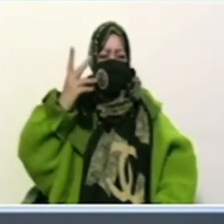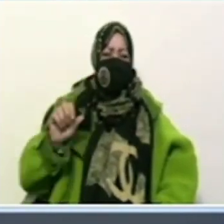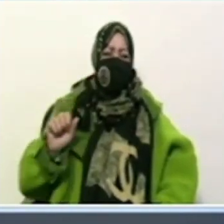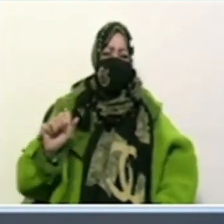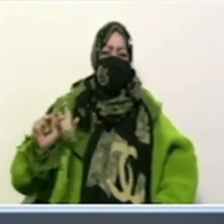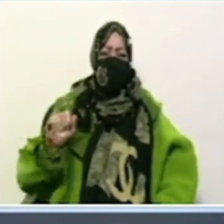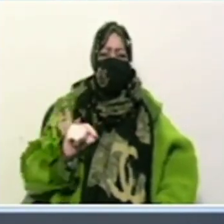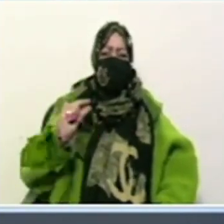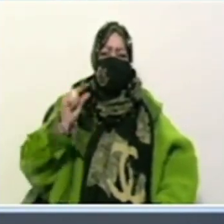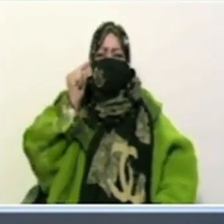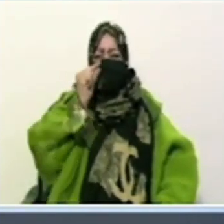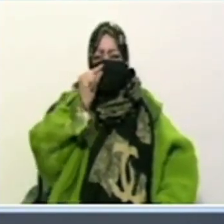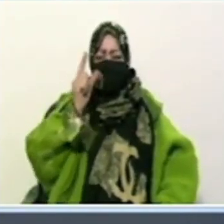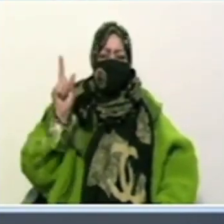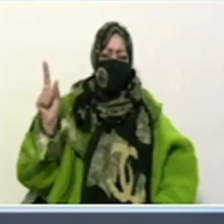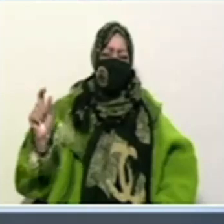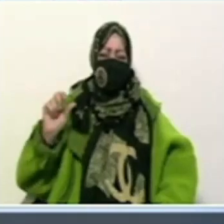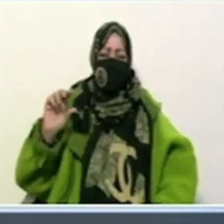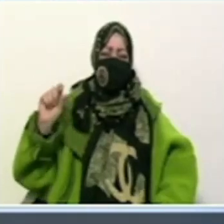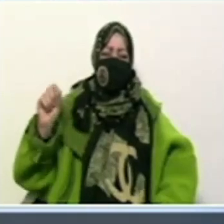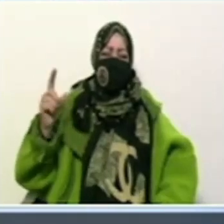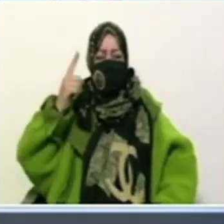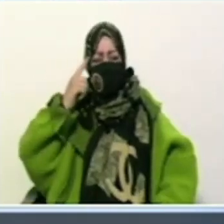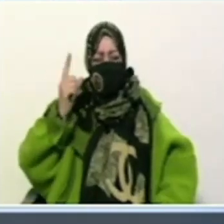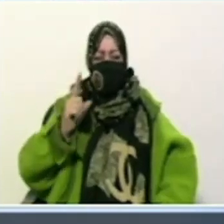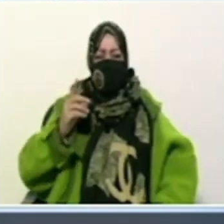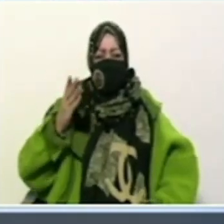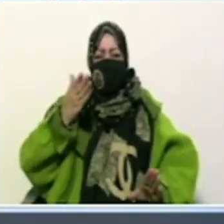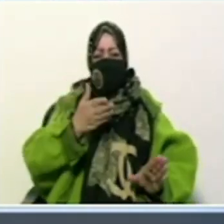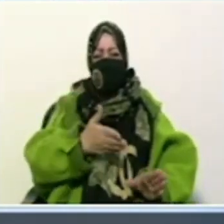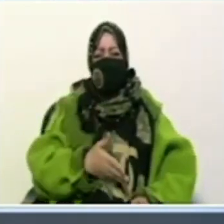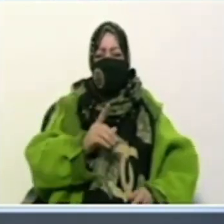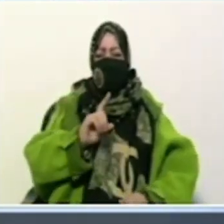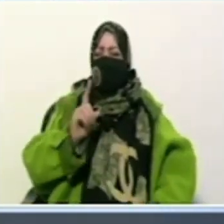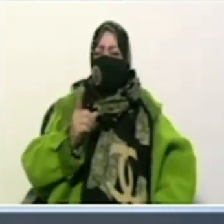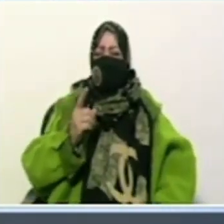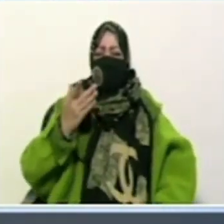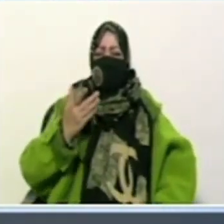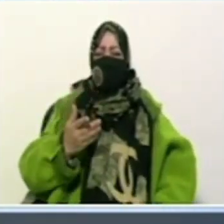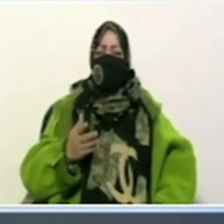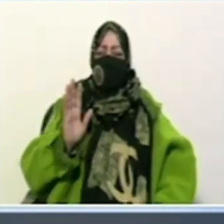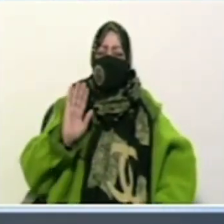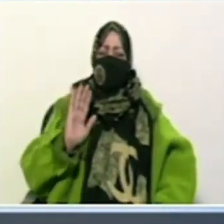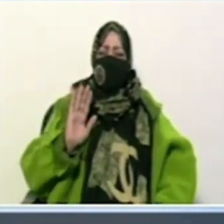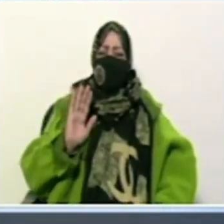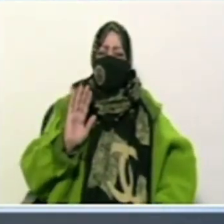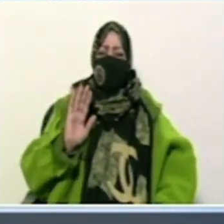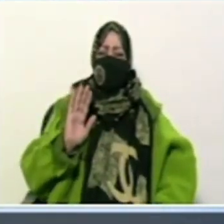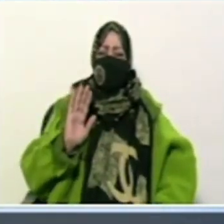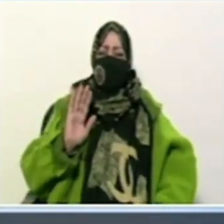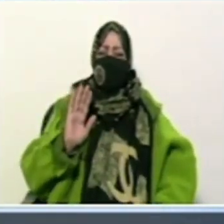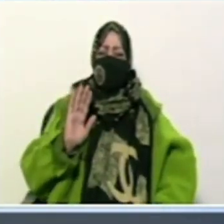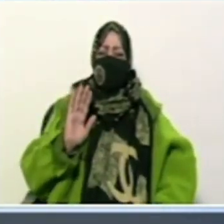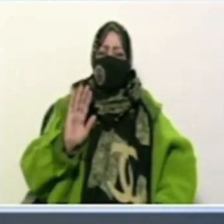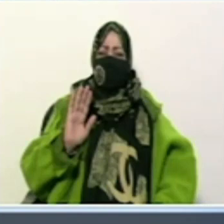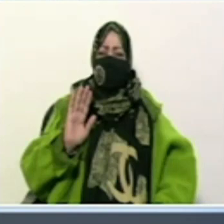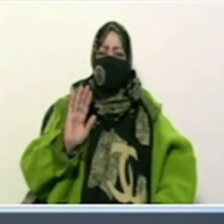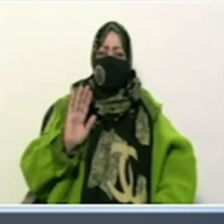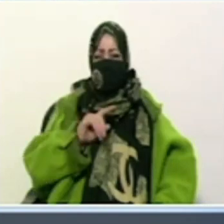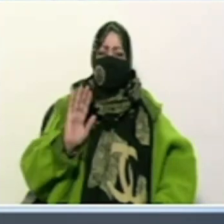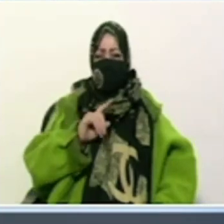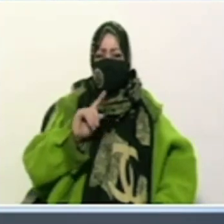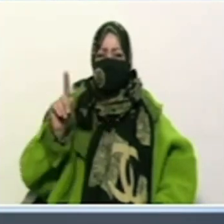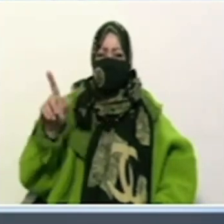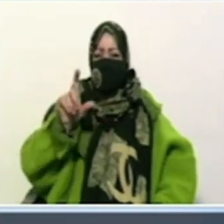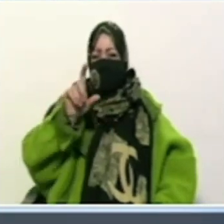بالأصل هو نصراني فالآن هو لا يعتبر نصراني، ولا يحل الزواج بها من أصله، وعليه